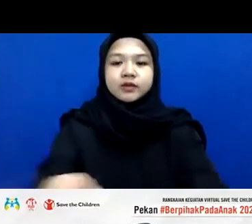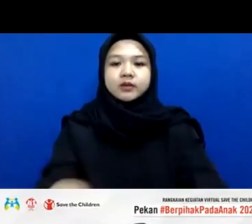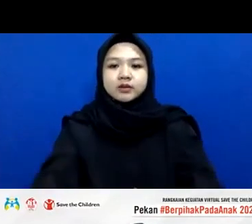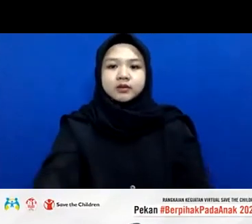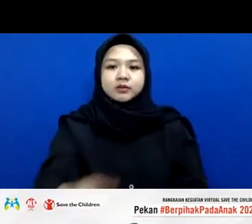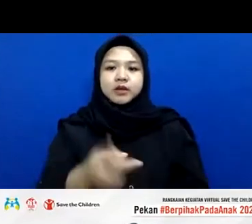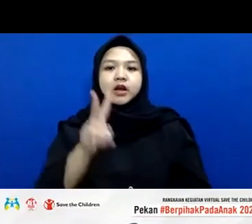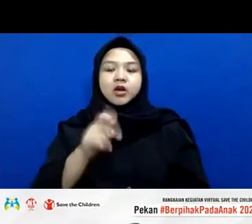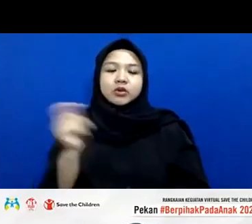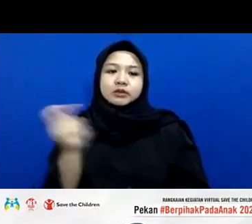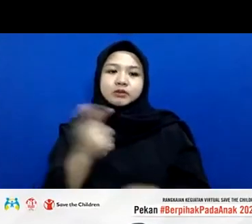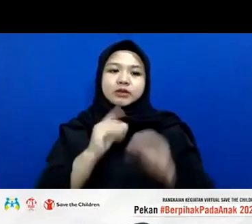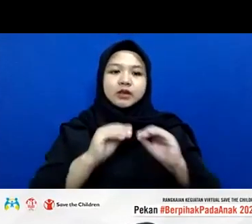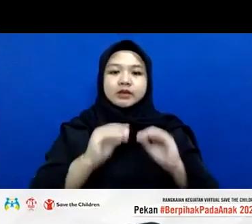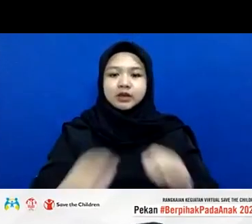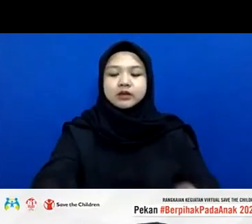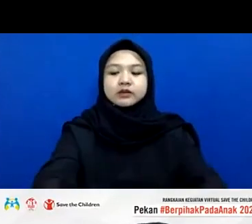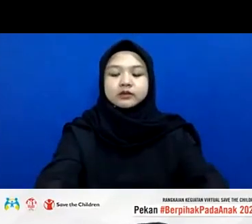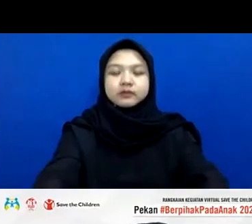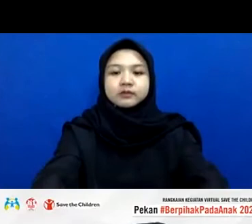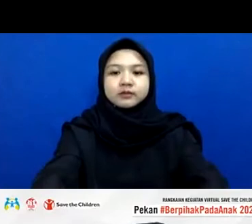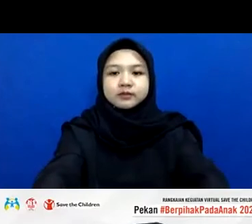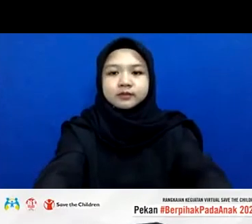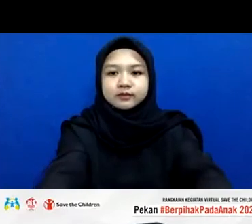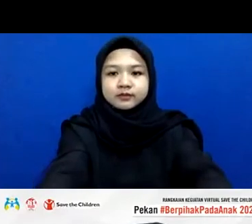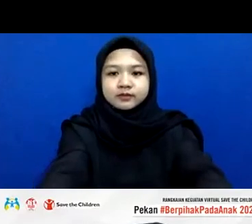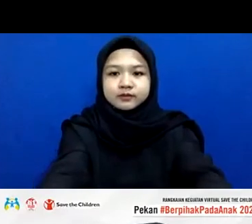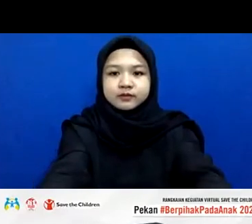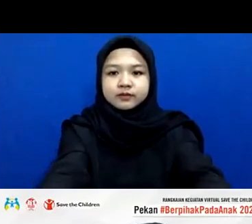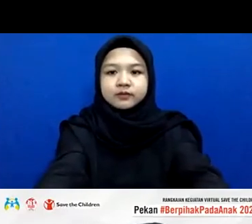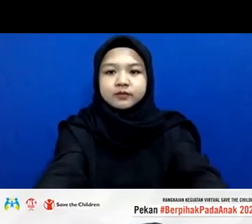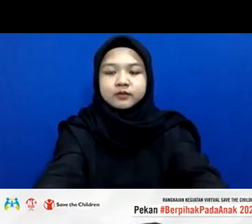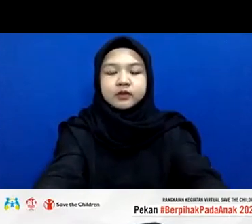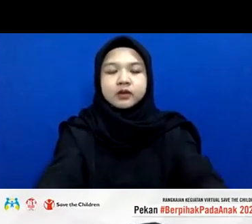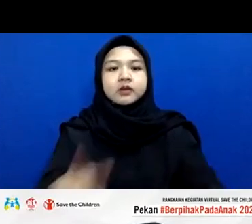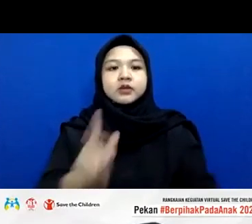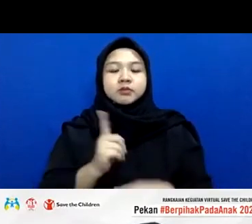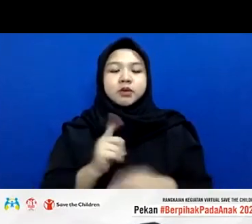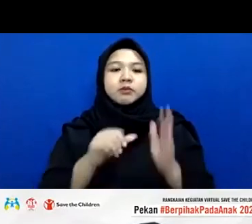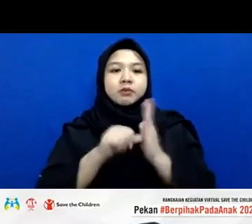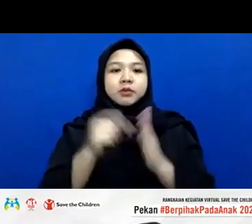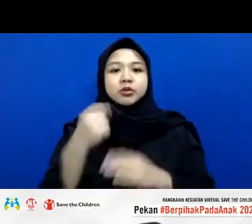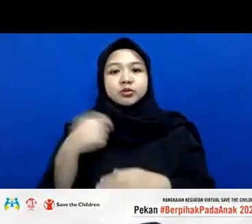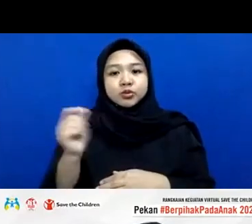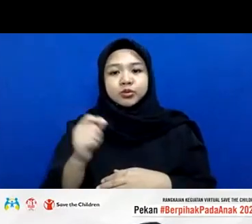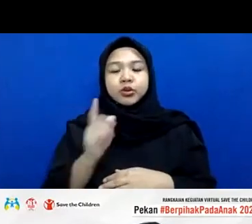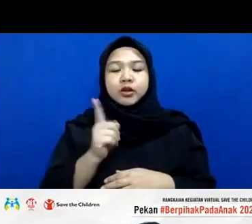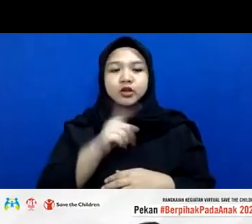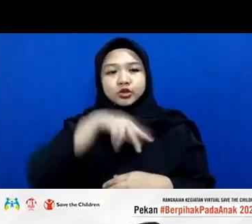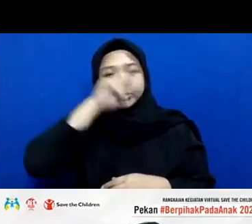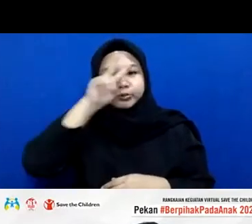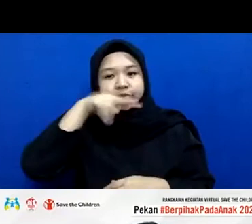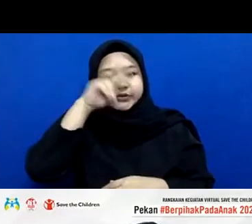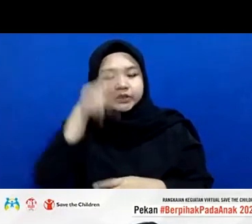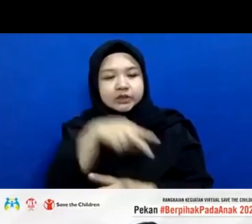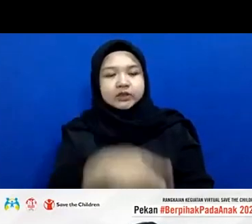karena ternyata ini sangat membantu betul, dan dengan diterapkannya supervisi,